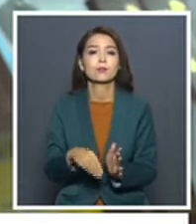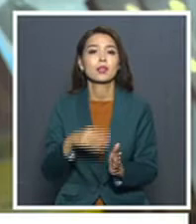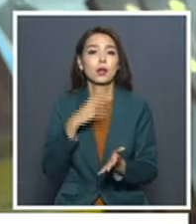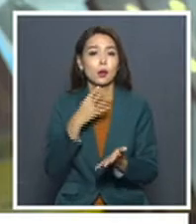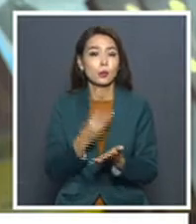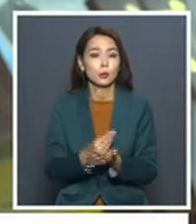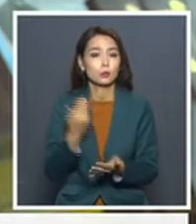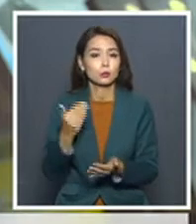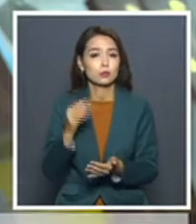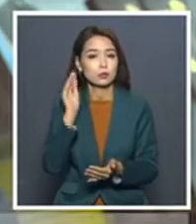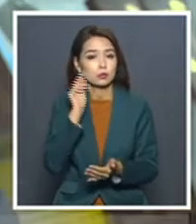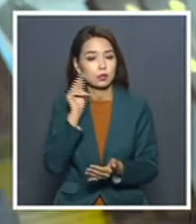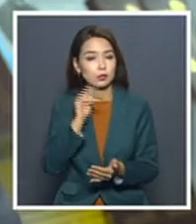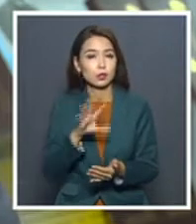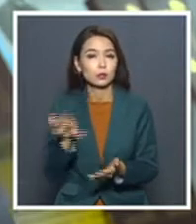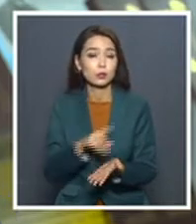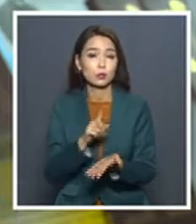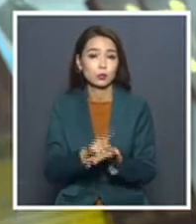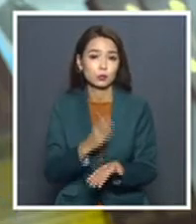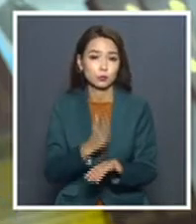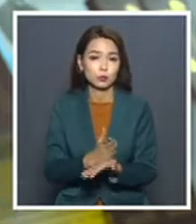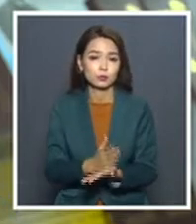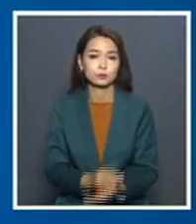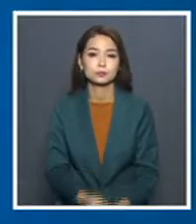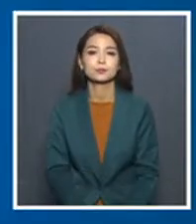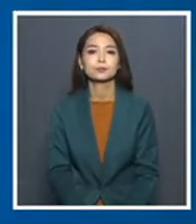тебіренетін шығар деп ойлаймын. Міндетті түрде әсер алады.